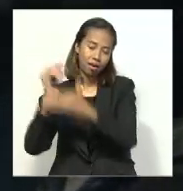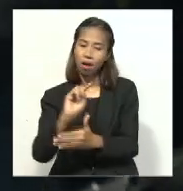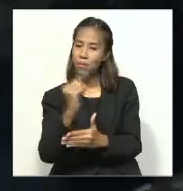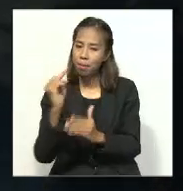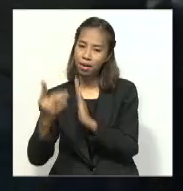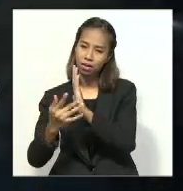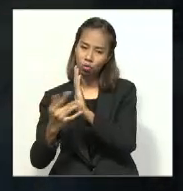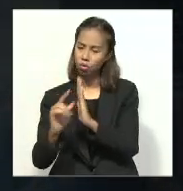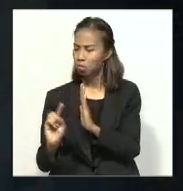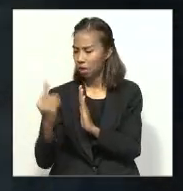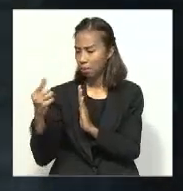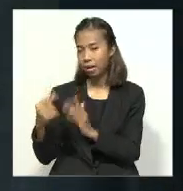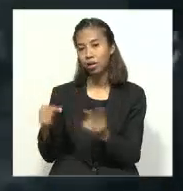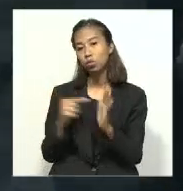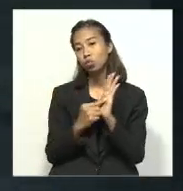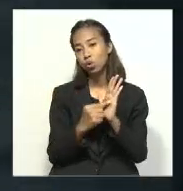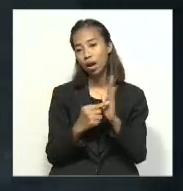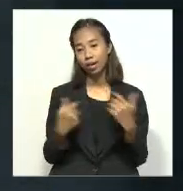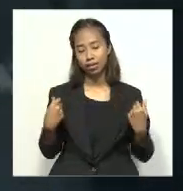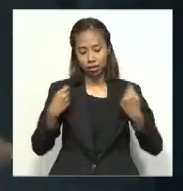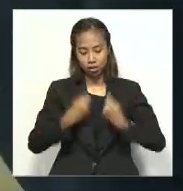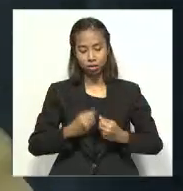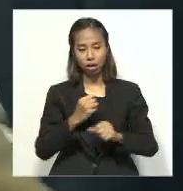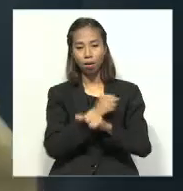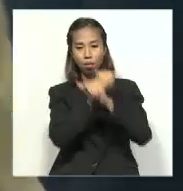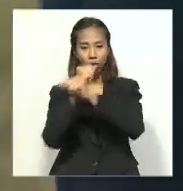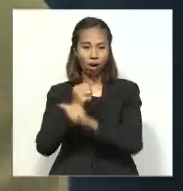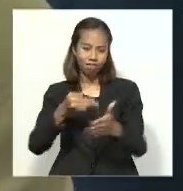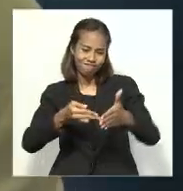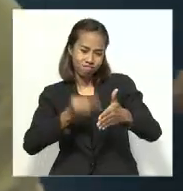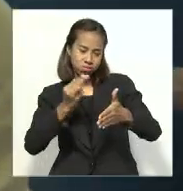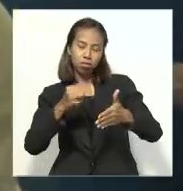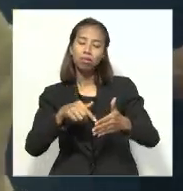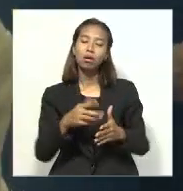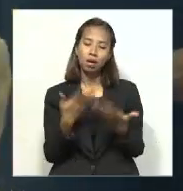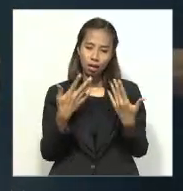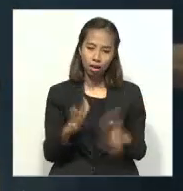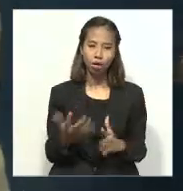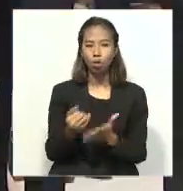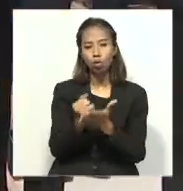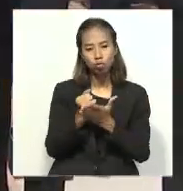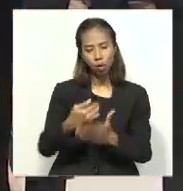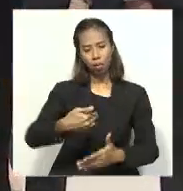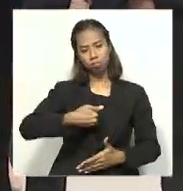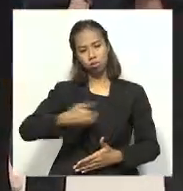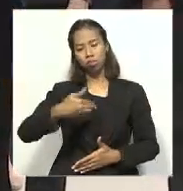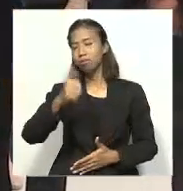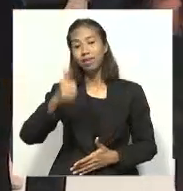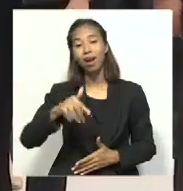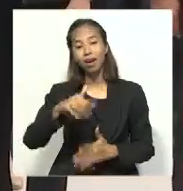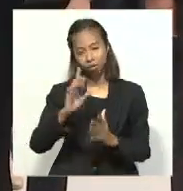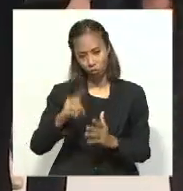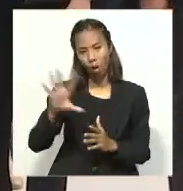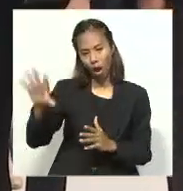ที่ใช้ได้จริงเช่นเสื้อเกราะกันกระสุนที่ต้องได้มาตรฐานและสามารถให้ความปลอดภัยได้ในการใช้งานจริ